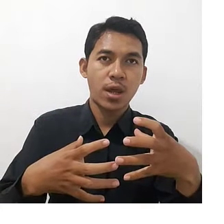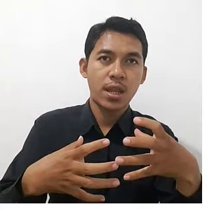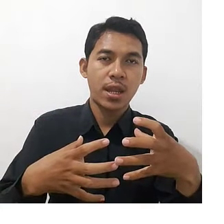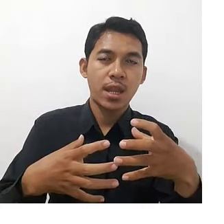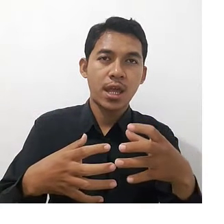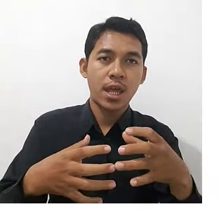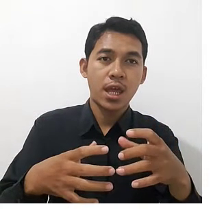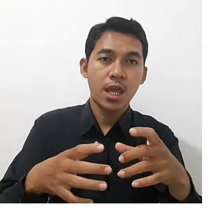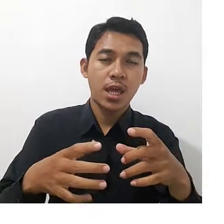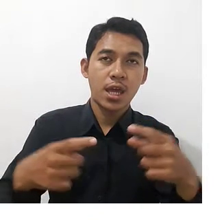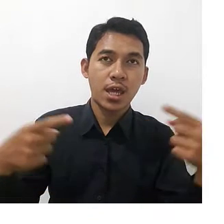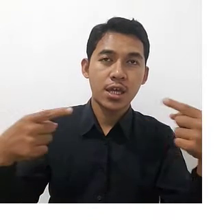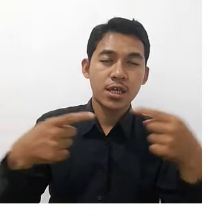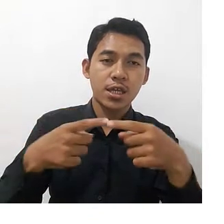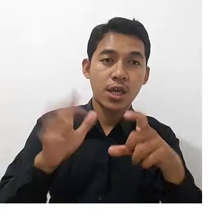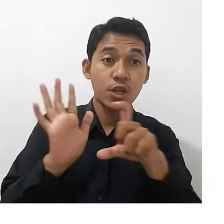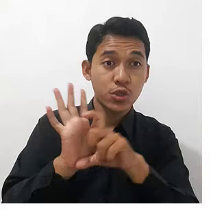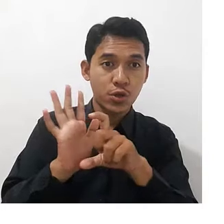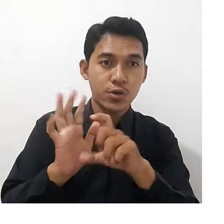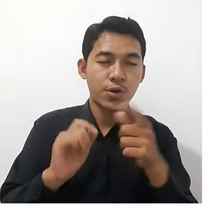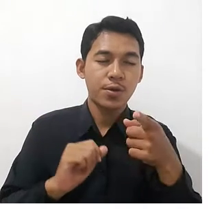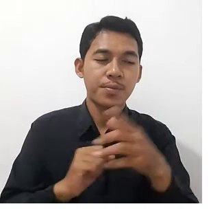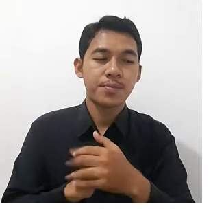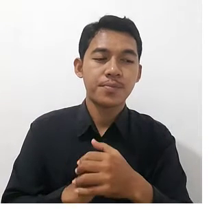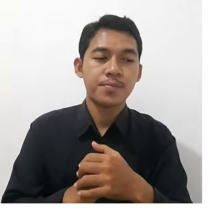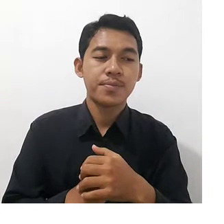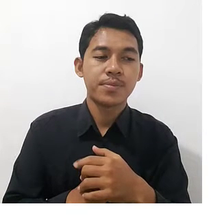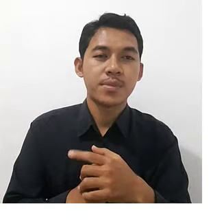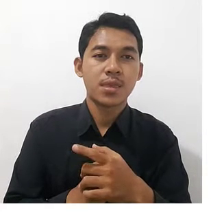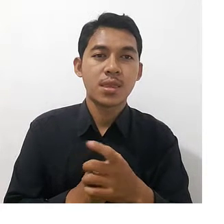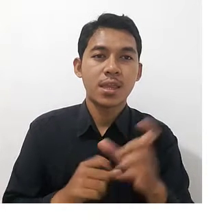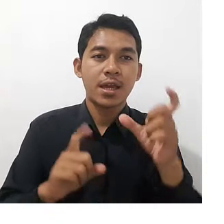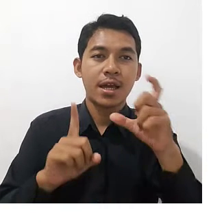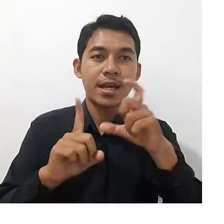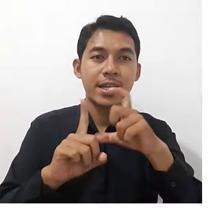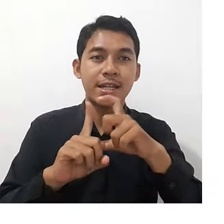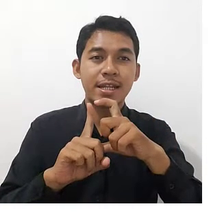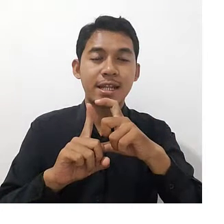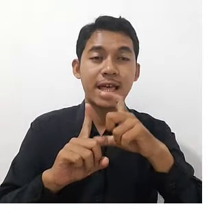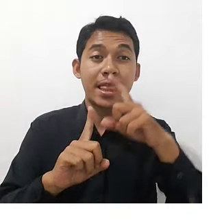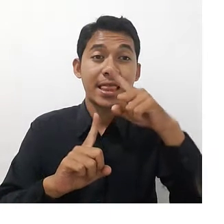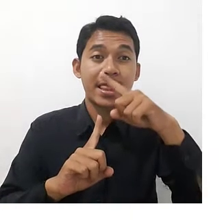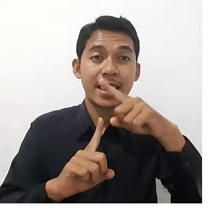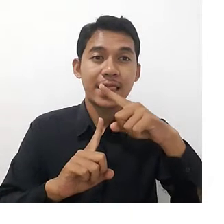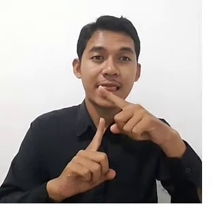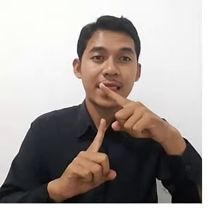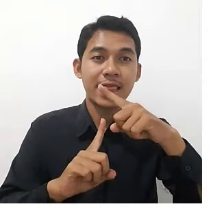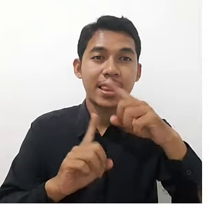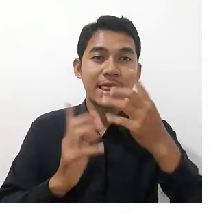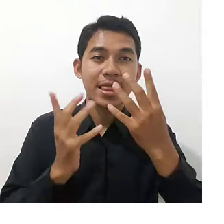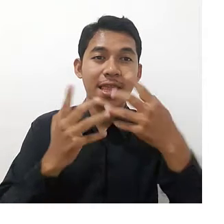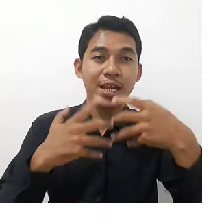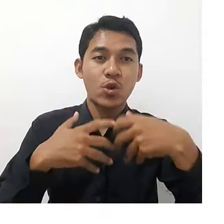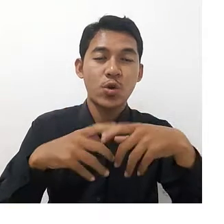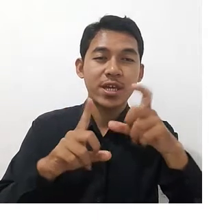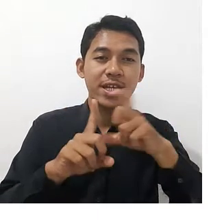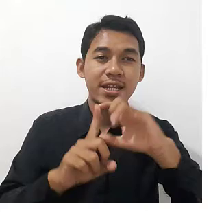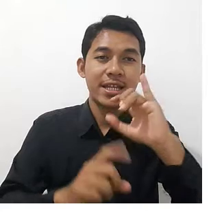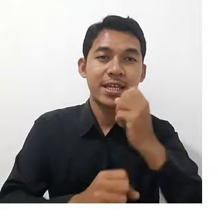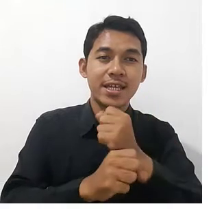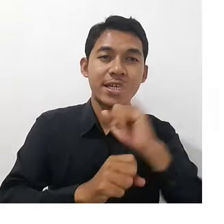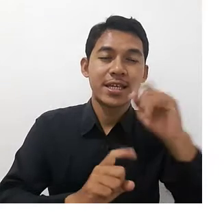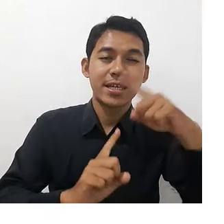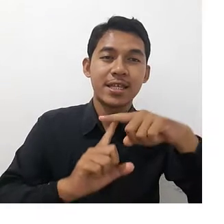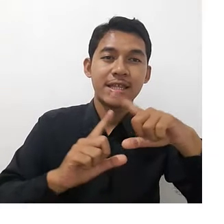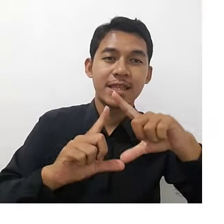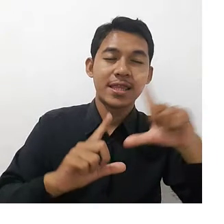untuk melakukan proses komputasi. Nah, itu seperti itu. Nah, selanjutnya ini tentang digital teknologi. Nah, seperti